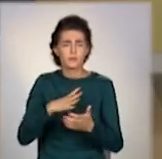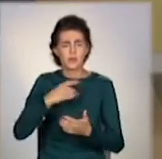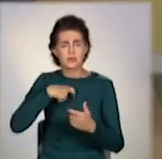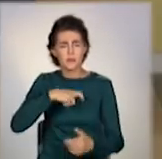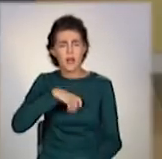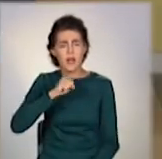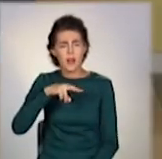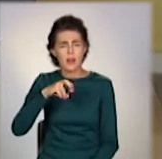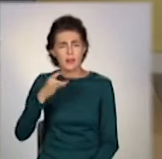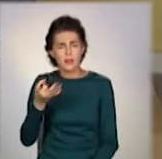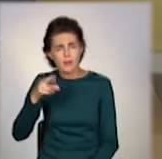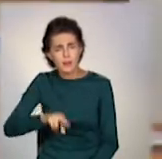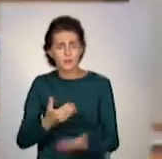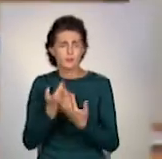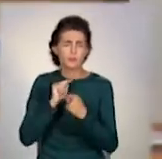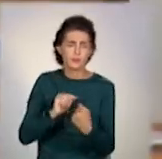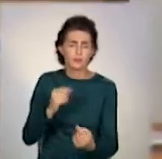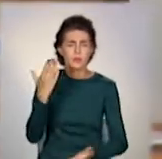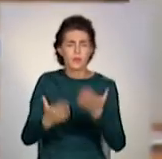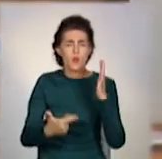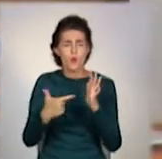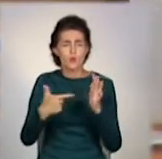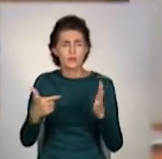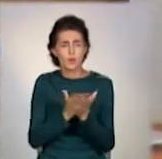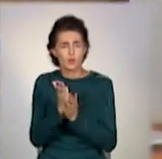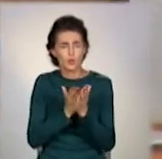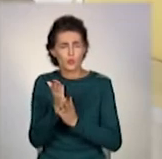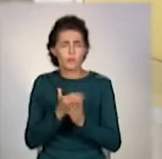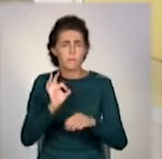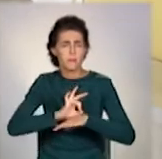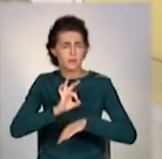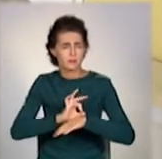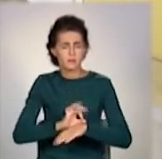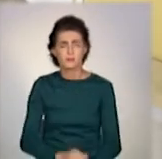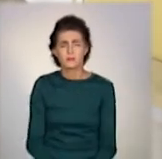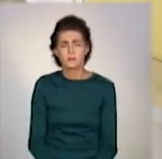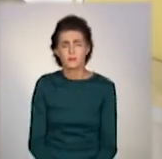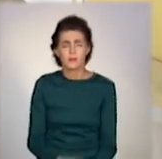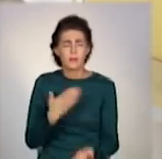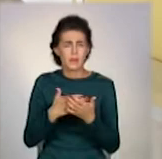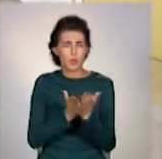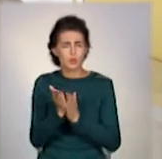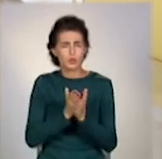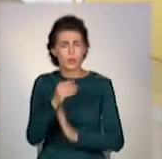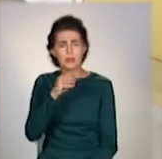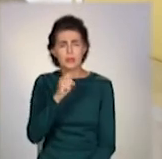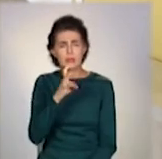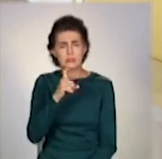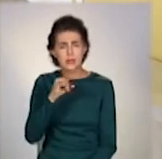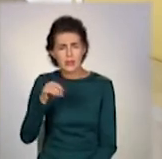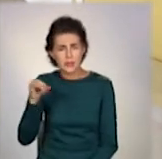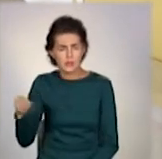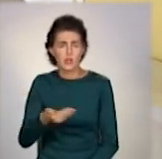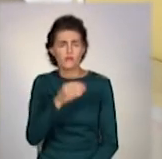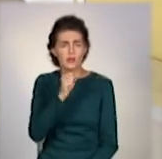на компоненти вакцини або загострення хронічних захворювань. Хронический тонзиллит, хронический